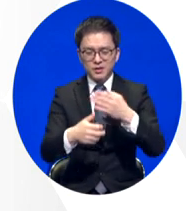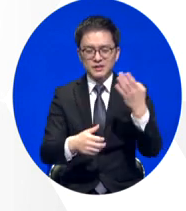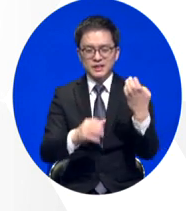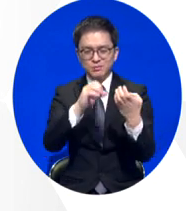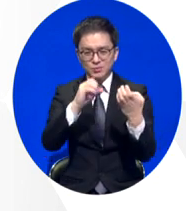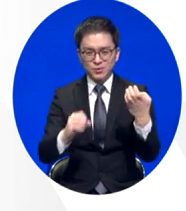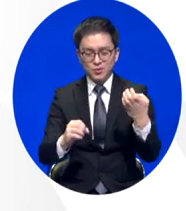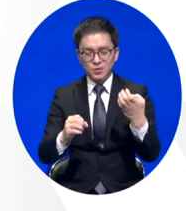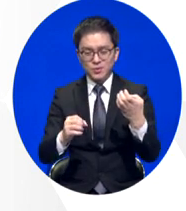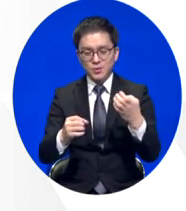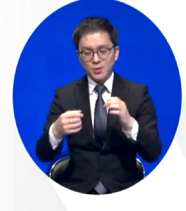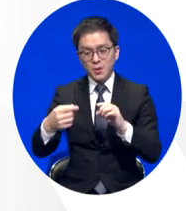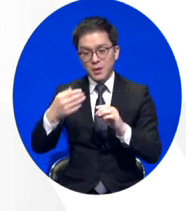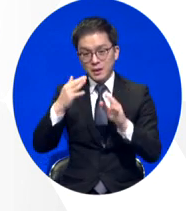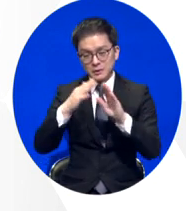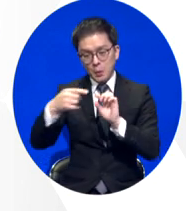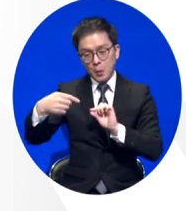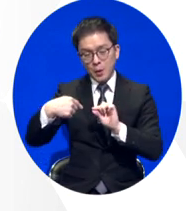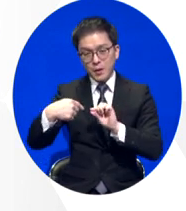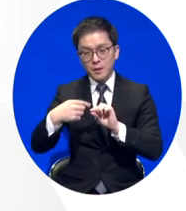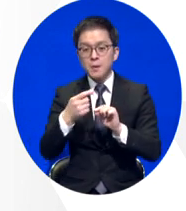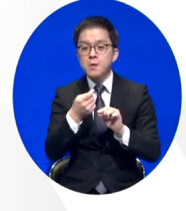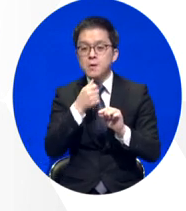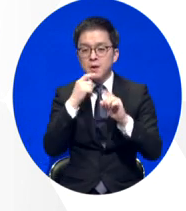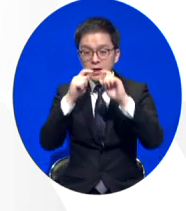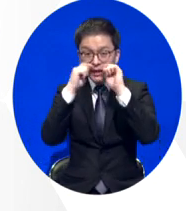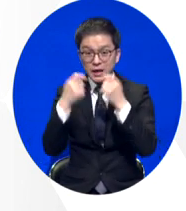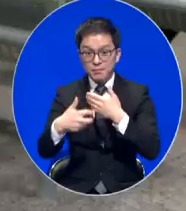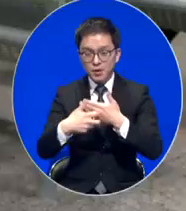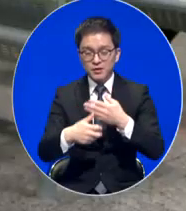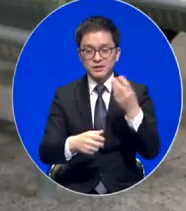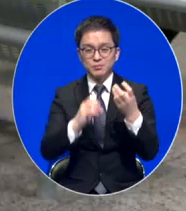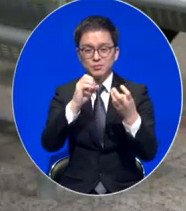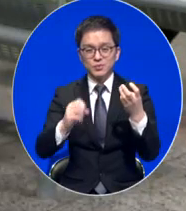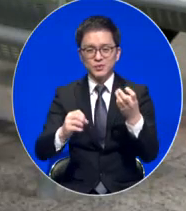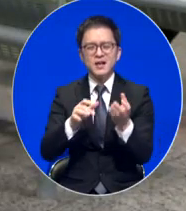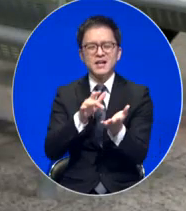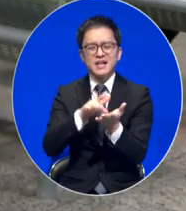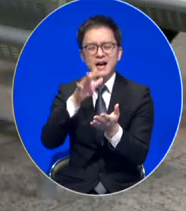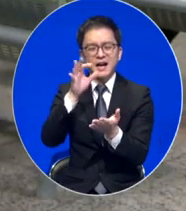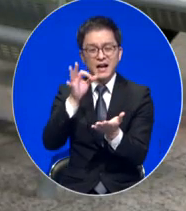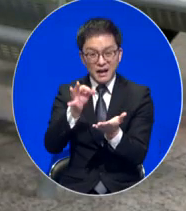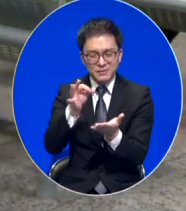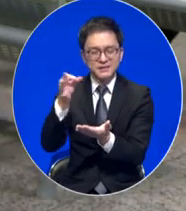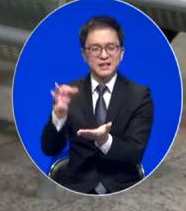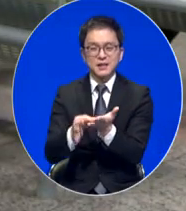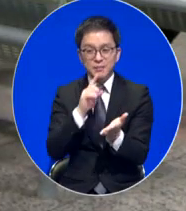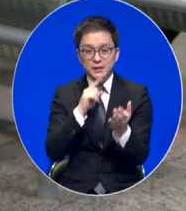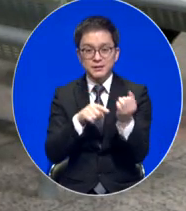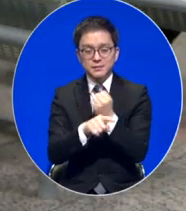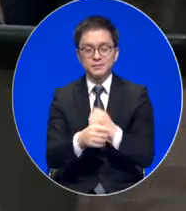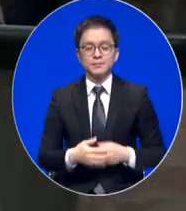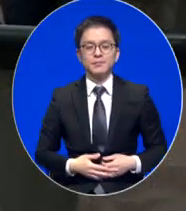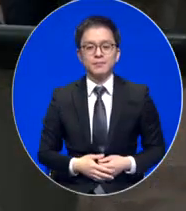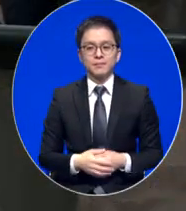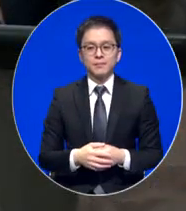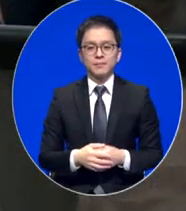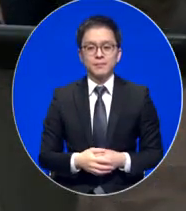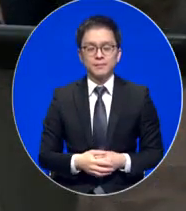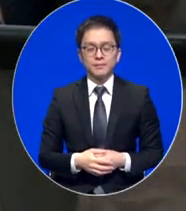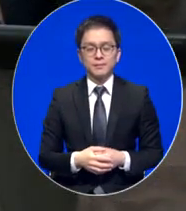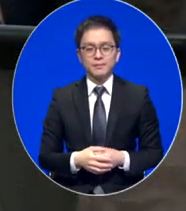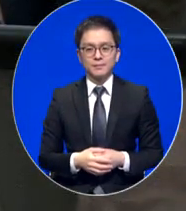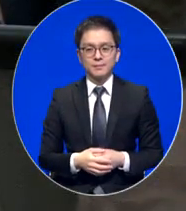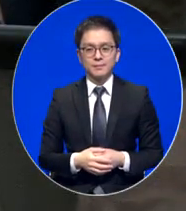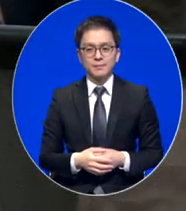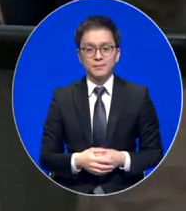40%, 병원이나 의원은 30%로 각기 나뉩니다. 지난 2011년 동네 의원과 상급 병원 등